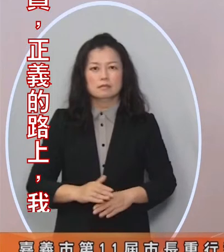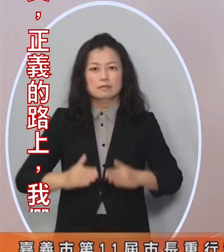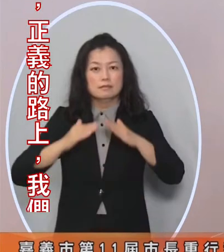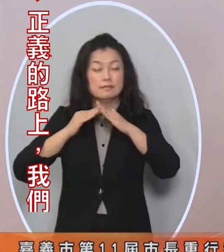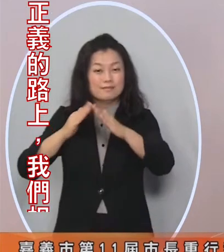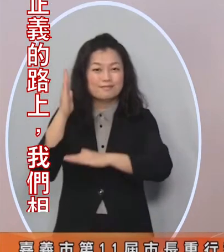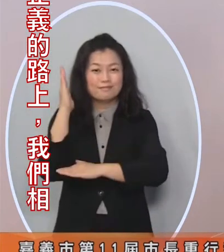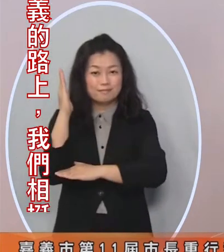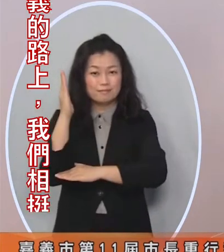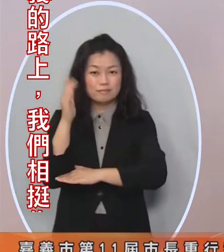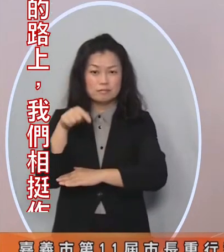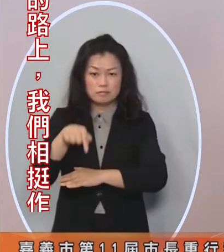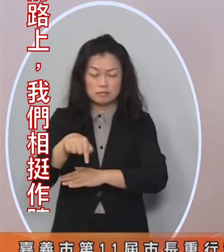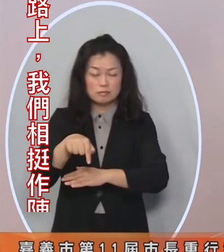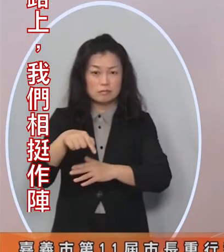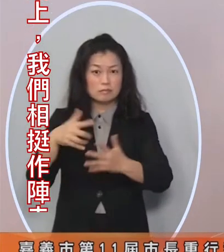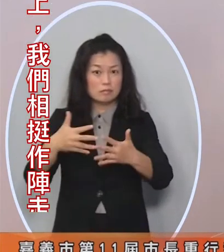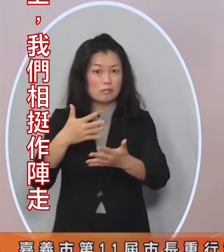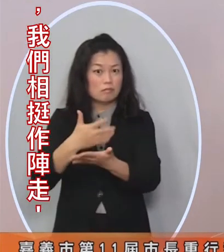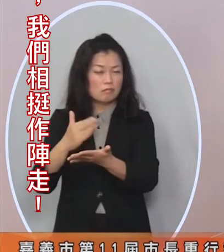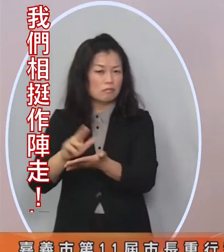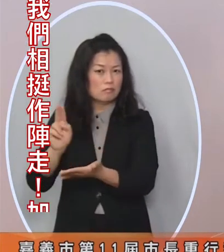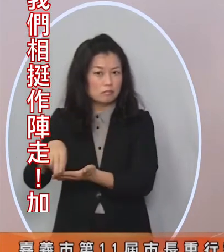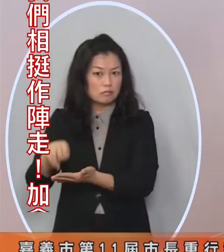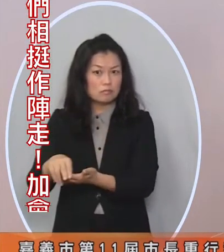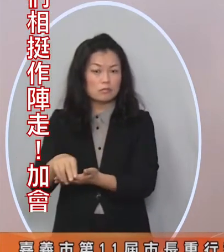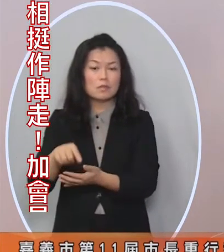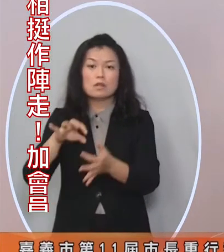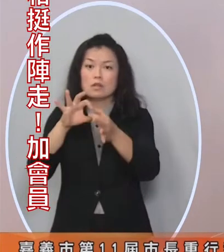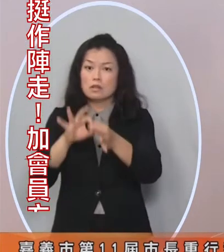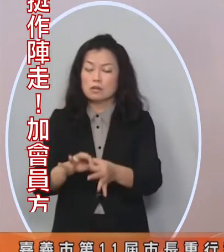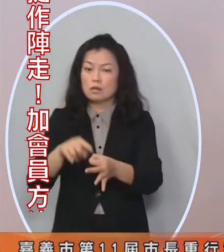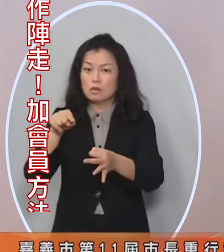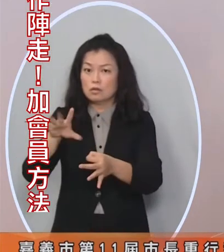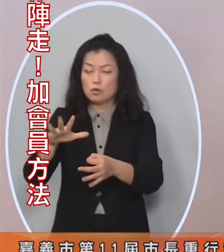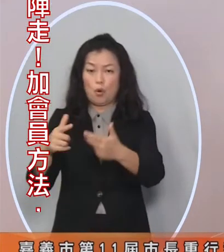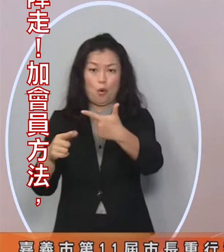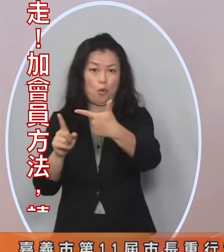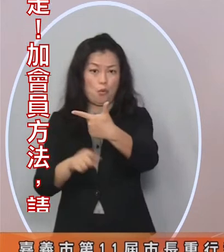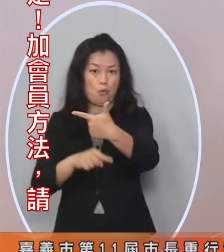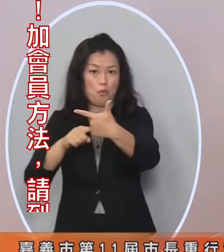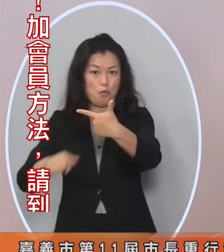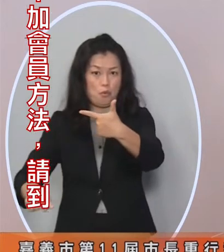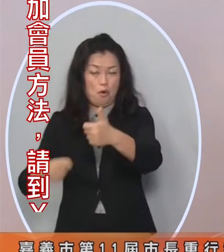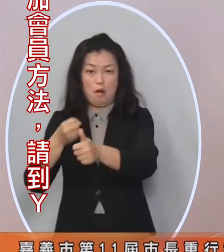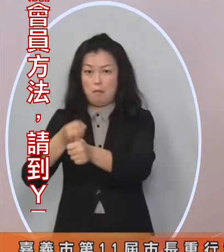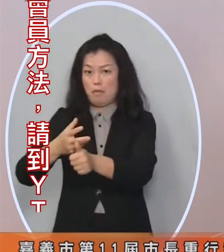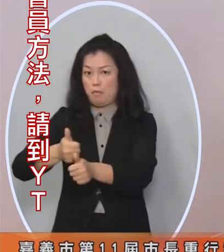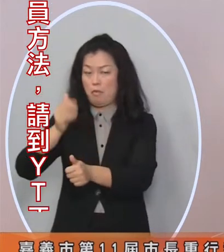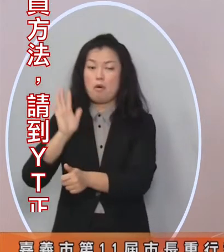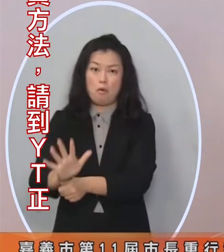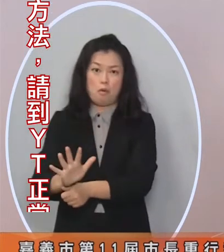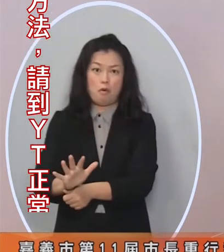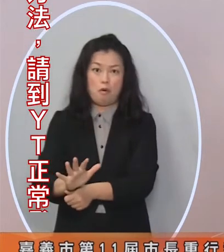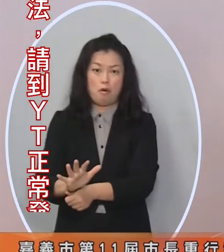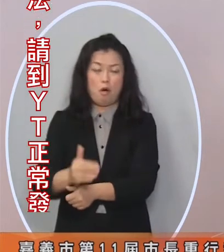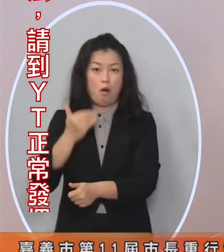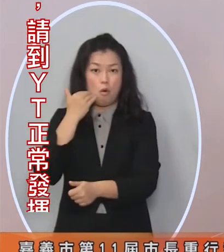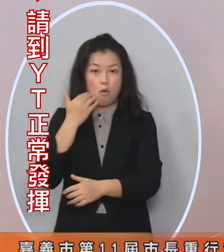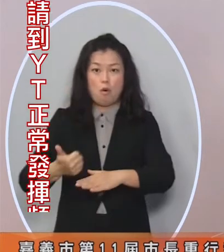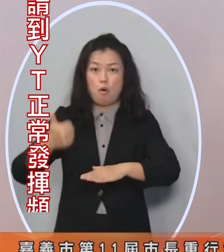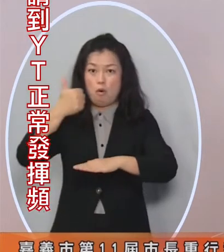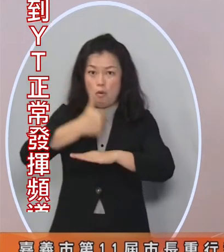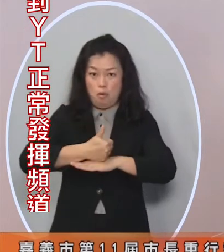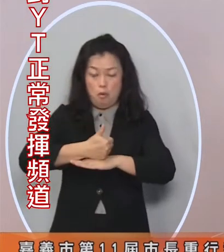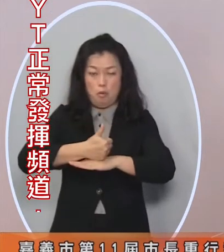有能力可以解决这个问题，因为他们有六席的董监事，如果当官不贪，其实